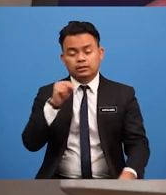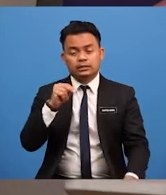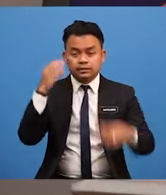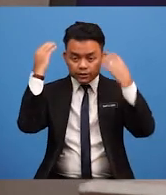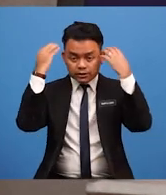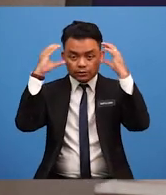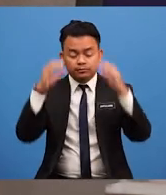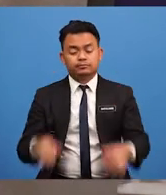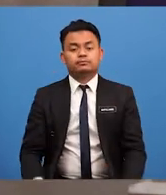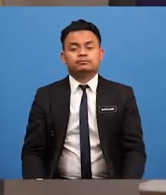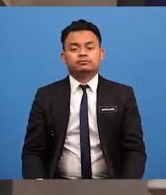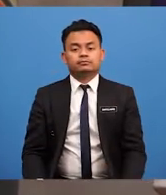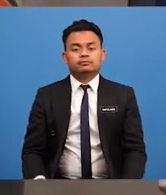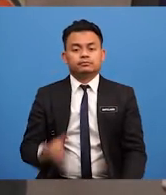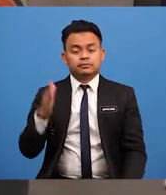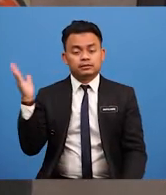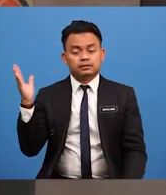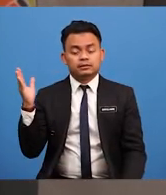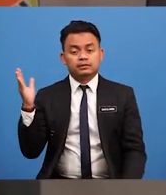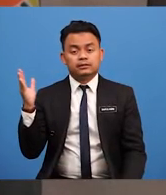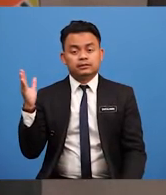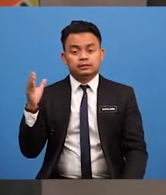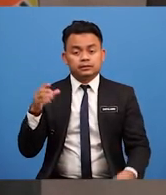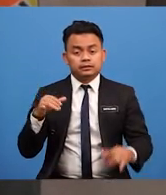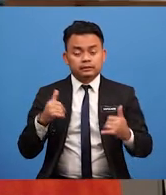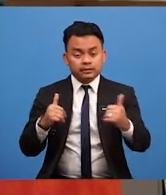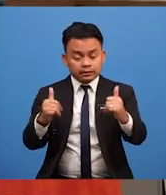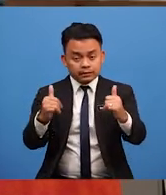yang digunakan ialah batik cetak sutera sari.